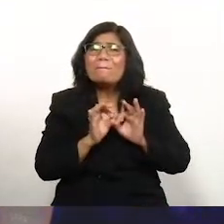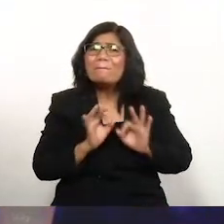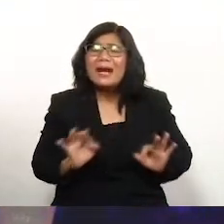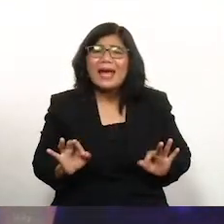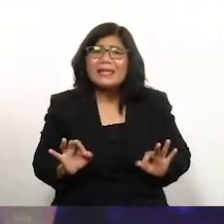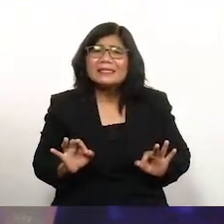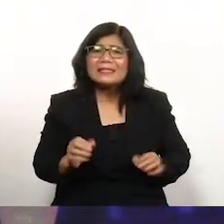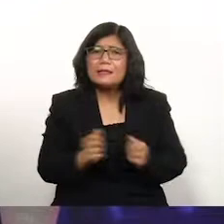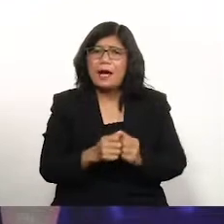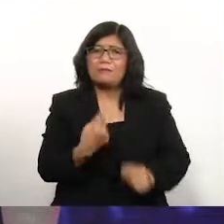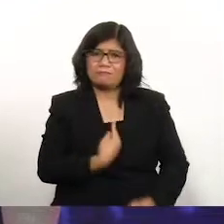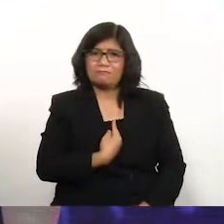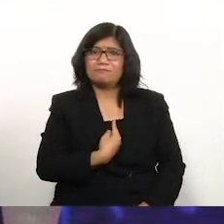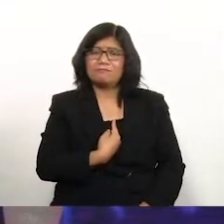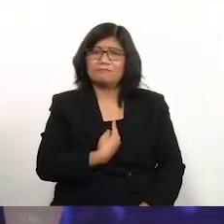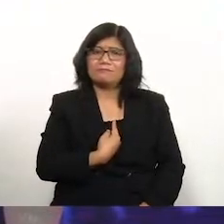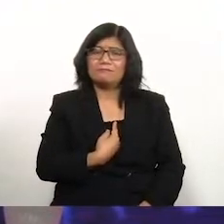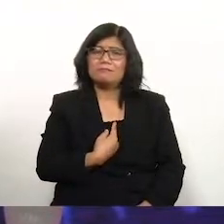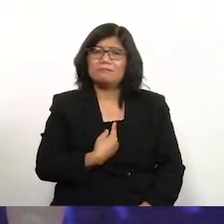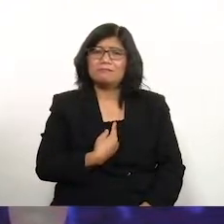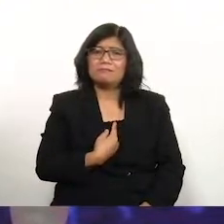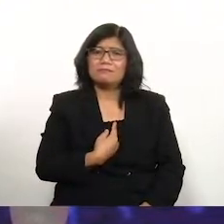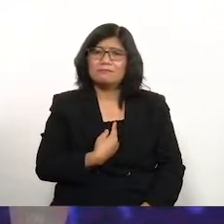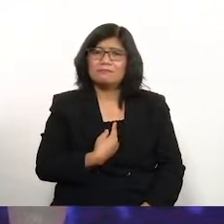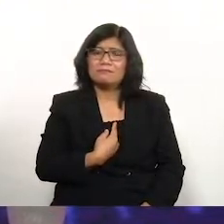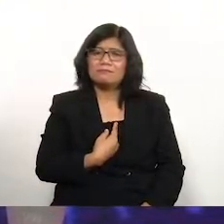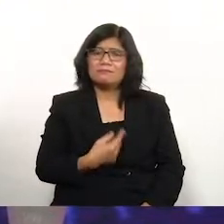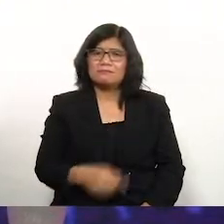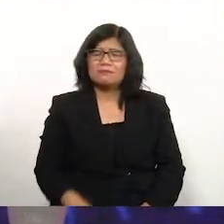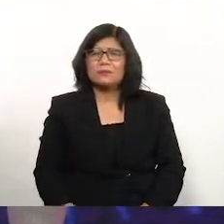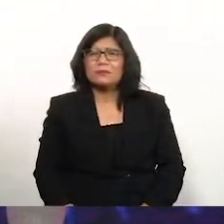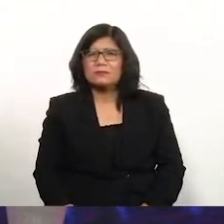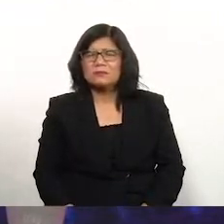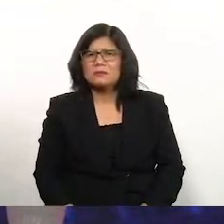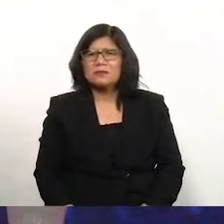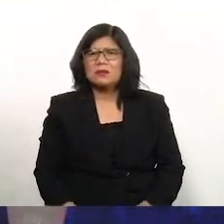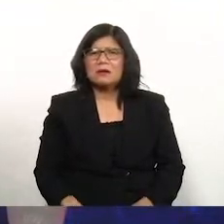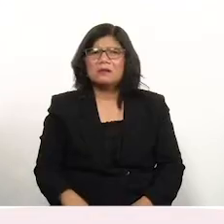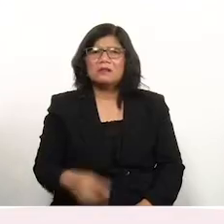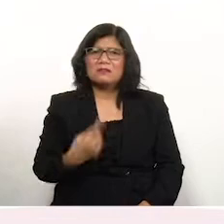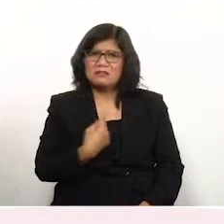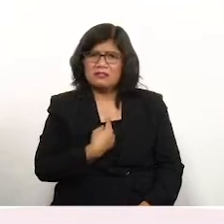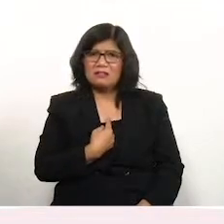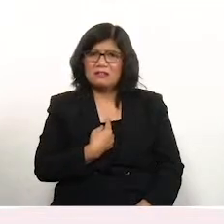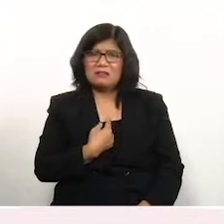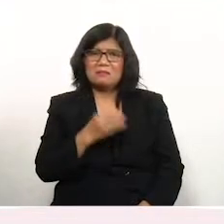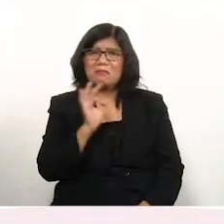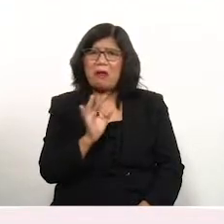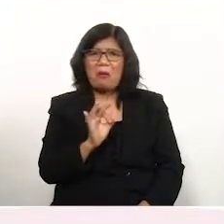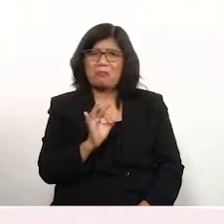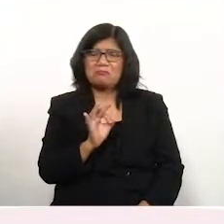Halo Bagaimana saya bisa menjadi berkat Hai kalau saya pun belum merasakan dan mengalami berkat Tuhan